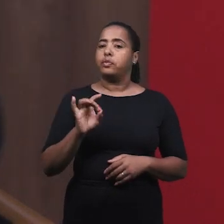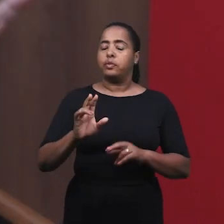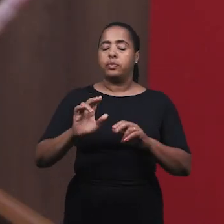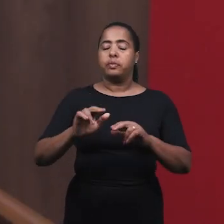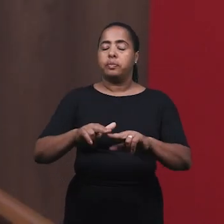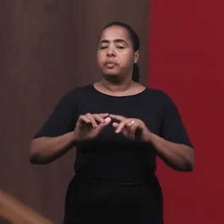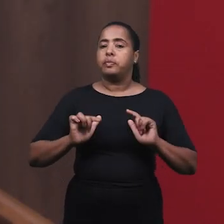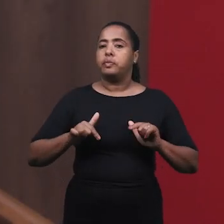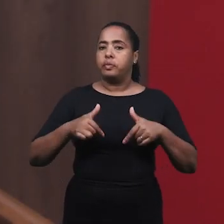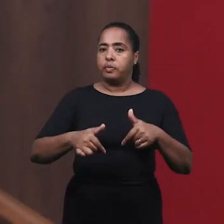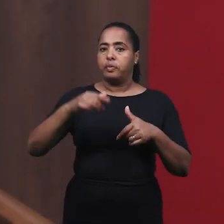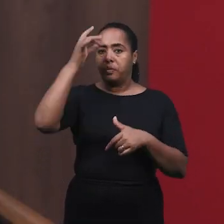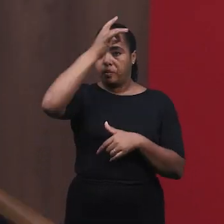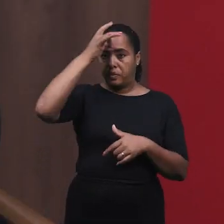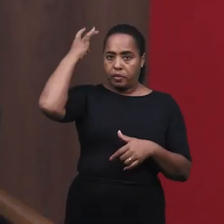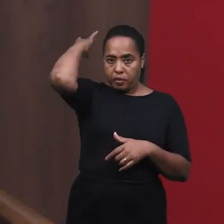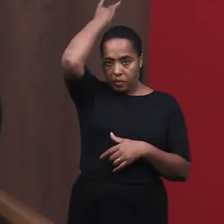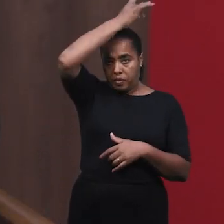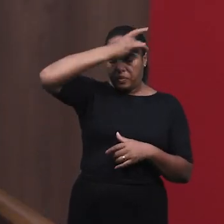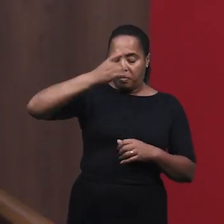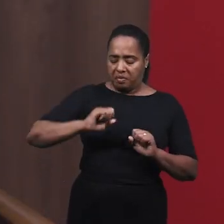cela seulement par l'action du Saint-Esprit,